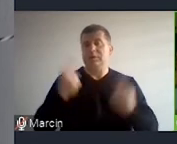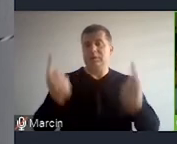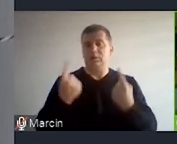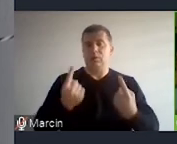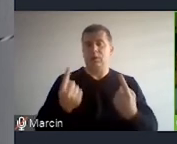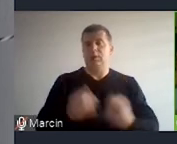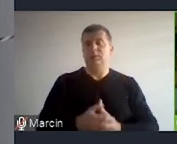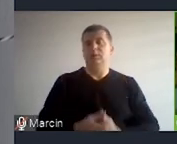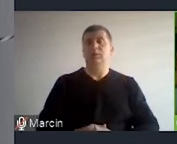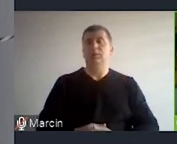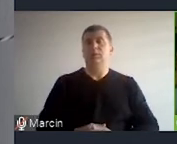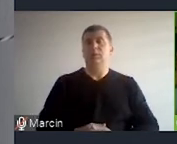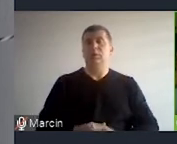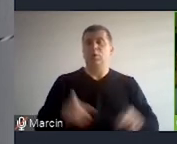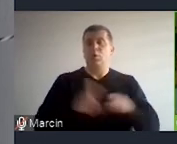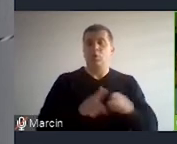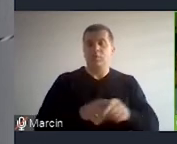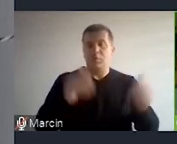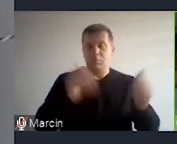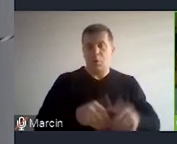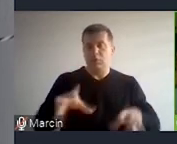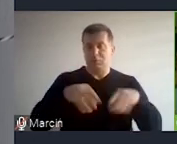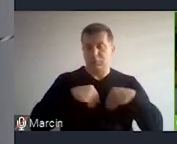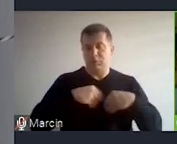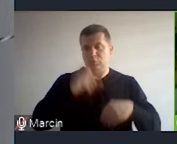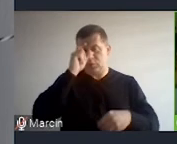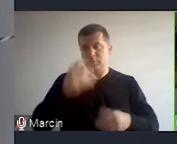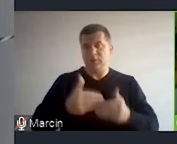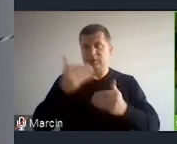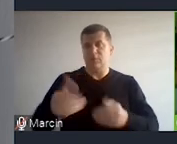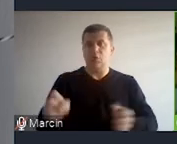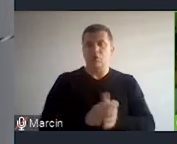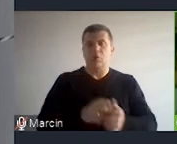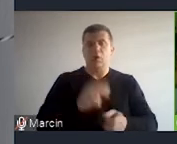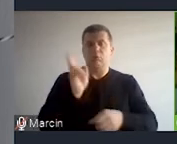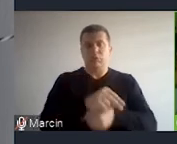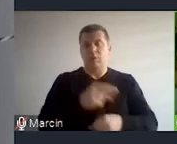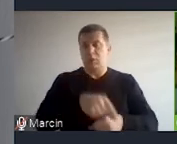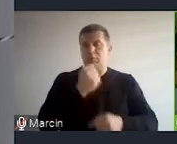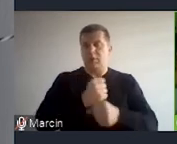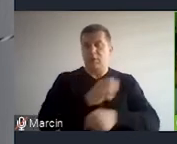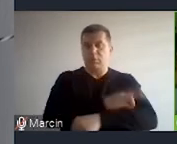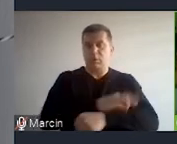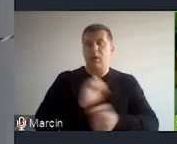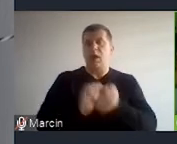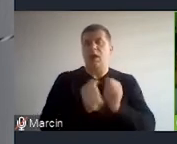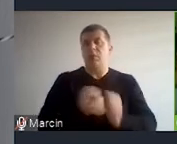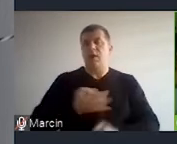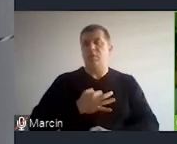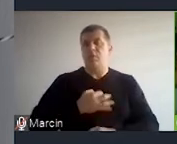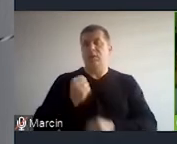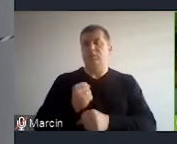sytuację, w której zarówno może Pani zatrudnić człowieka z zewnątrz do projektu, albo własnego